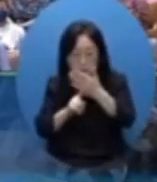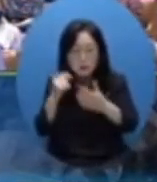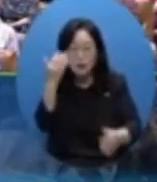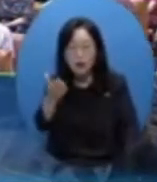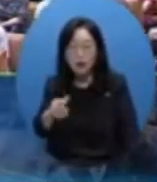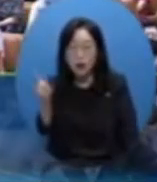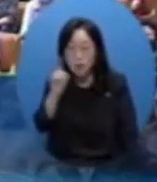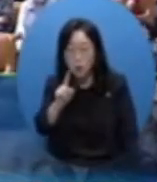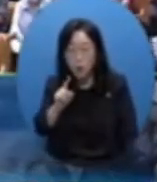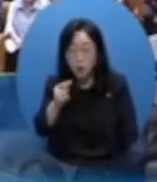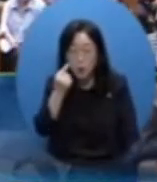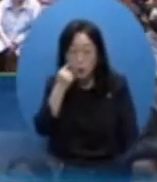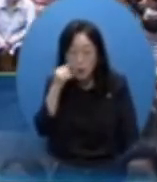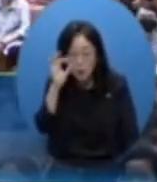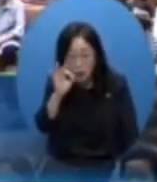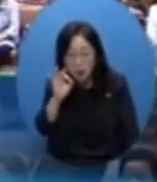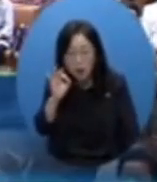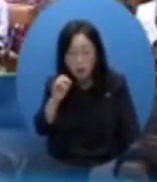무엇이 보이느냐